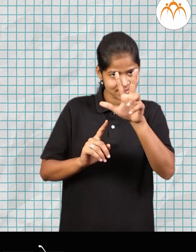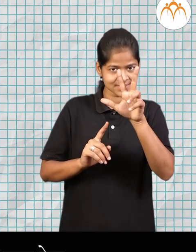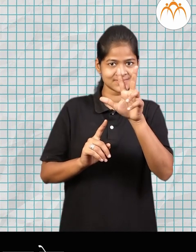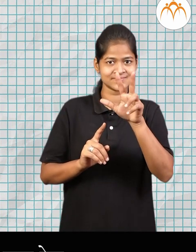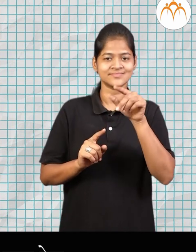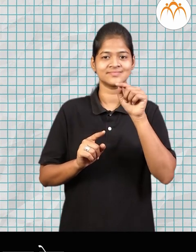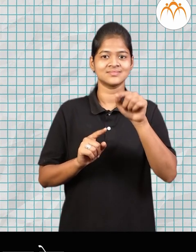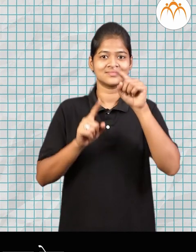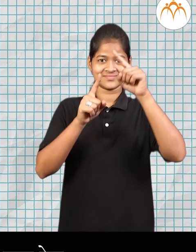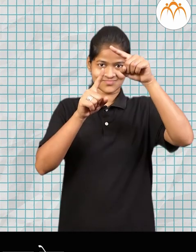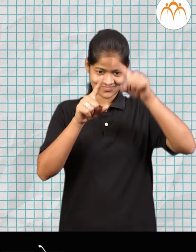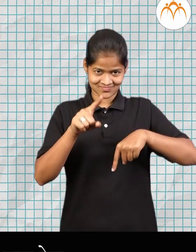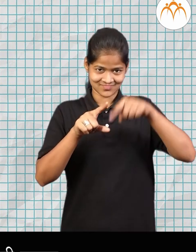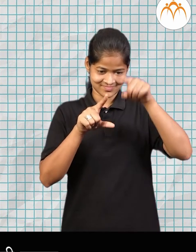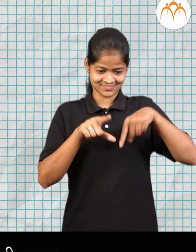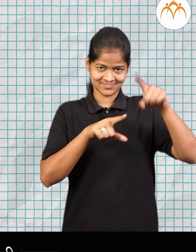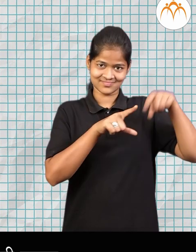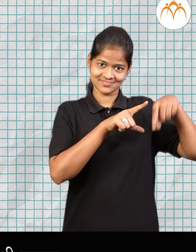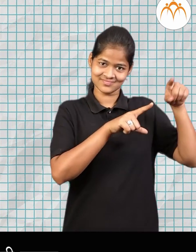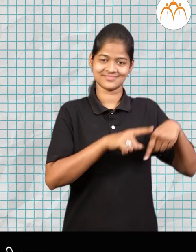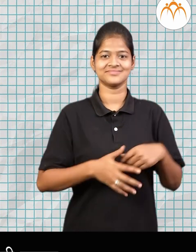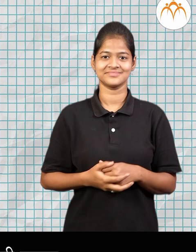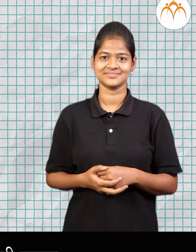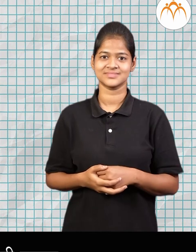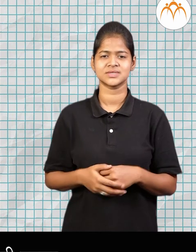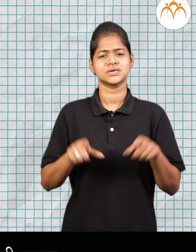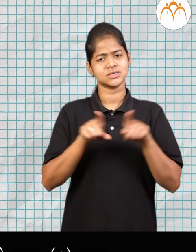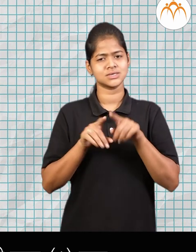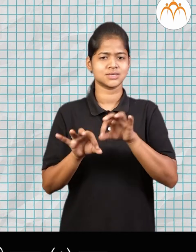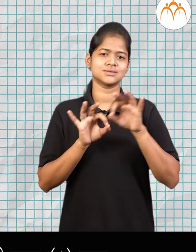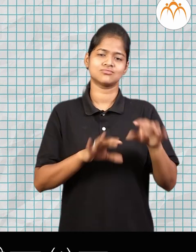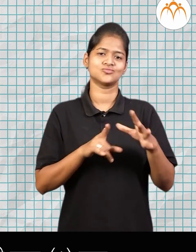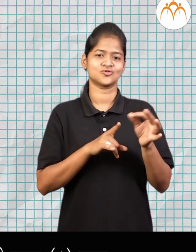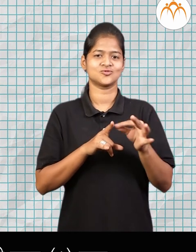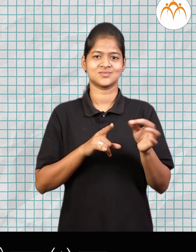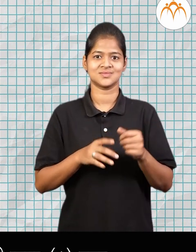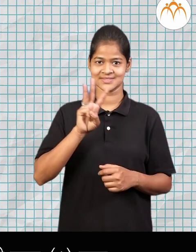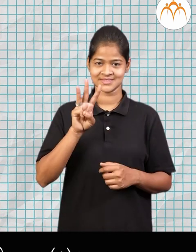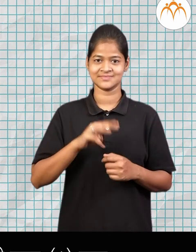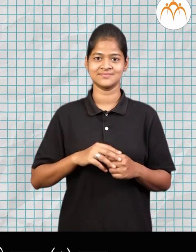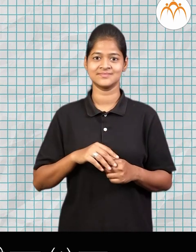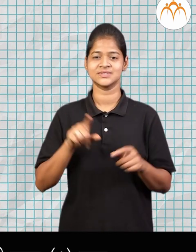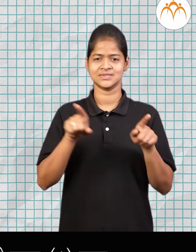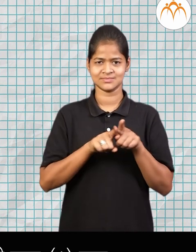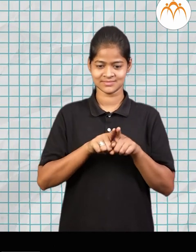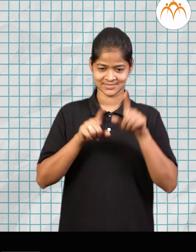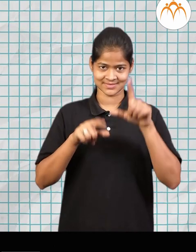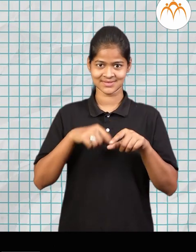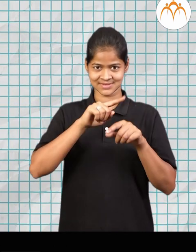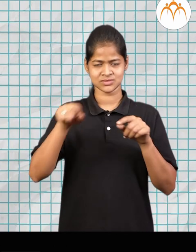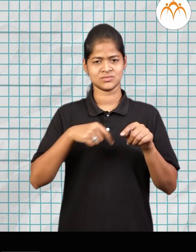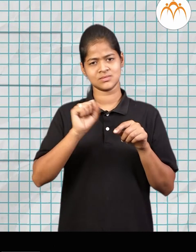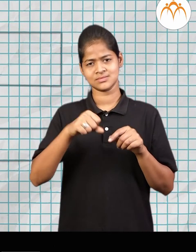18, 18 रेषा. तुमच्या वहीवर अशी आकृती काढा. मोजून झाल्यावर प्रत्येक वेळी अशी खूण करा.